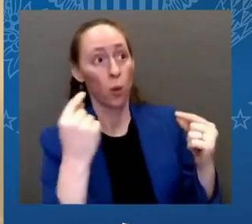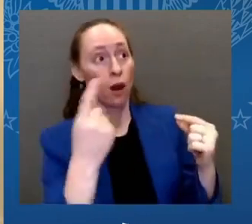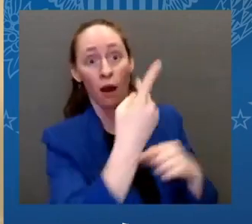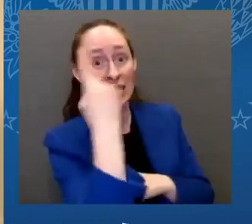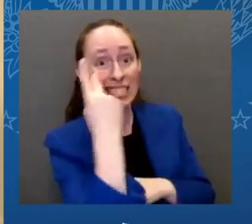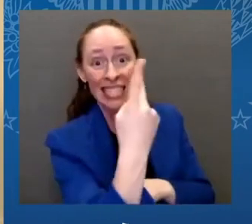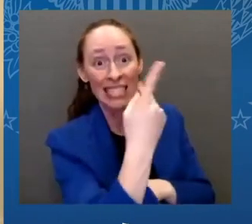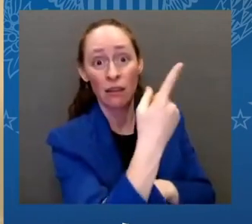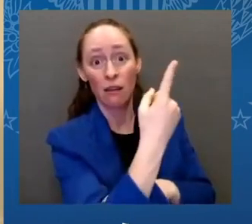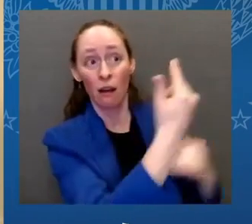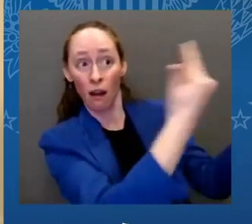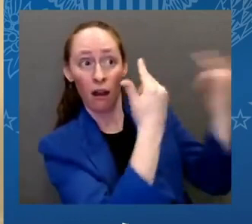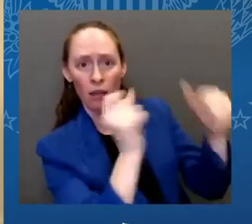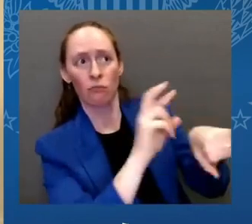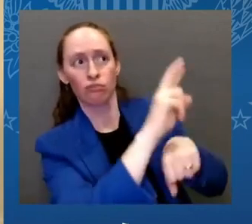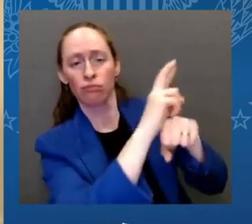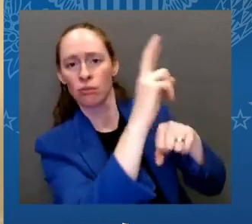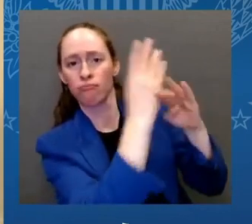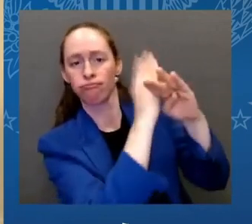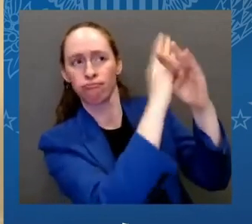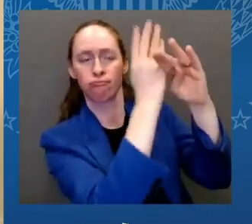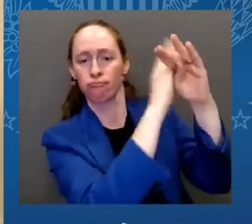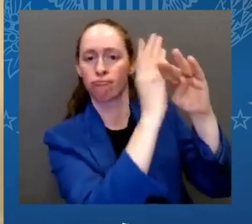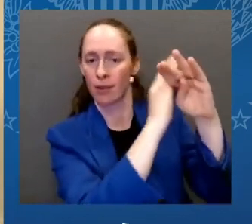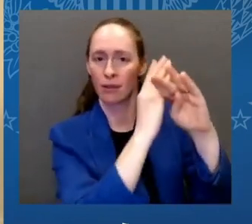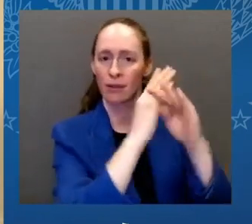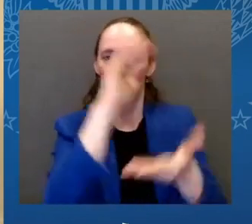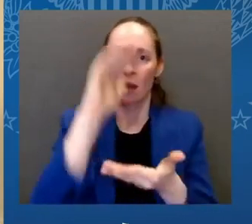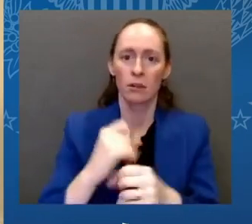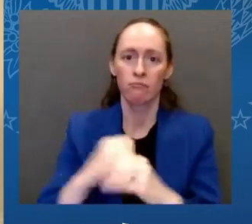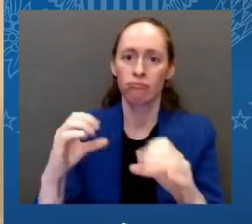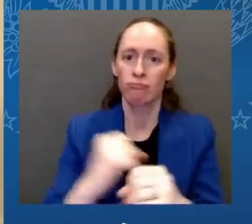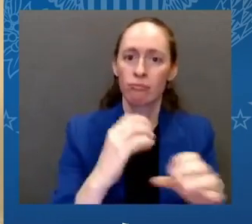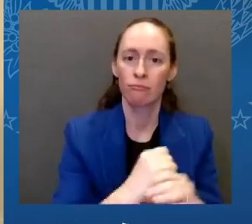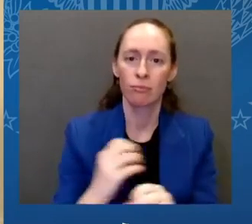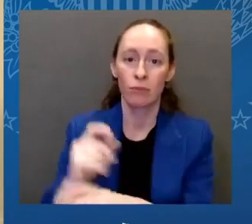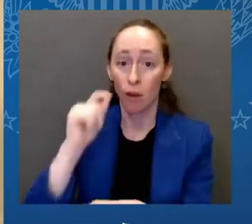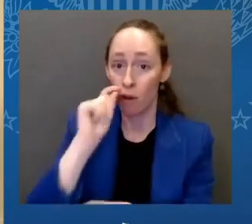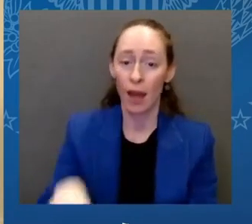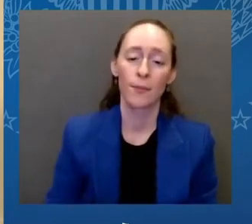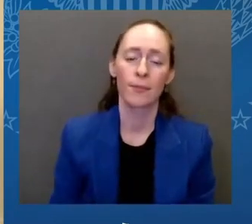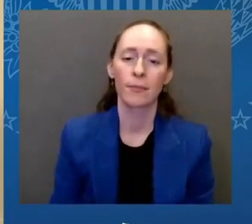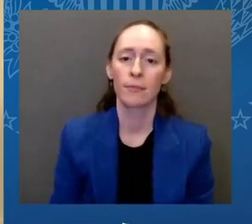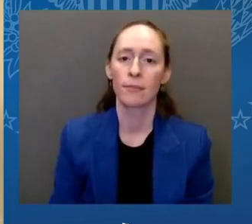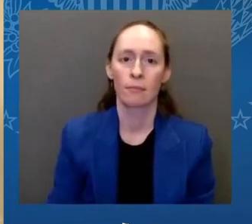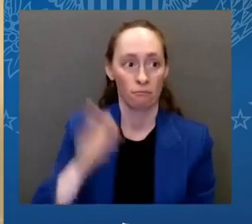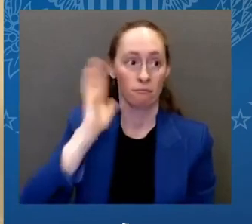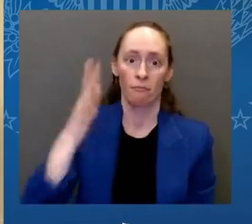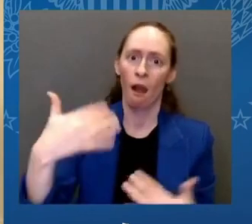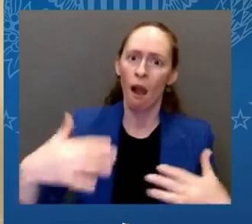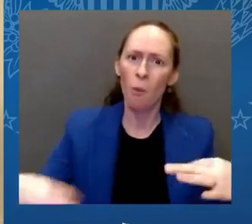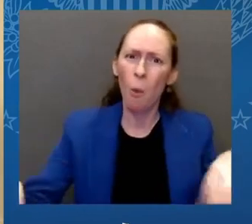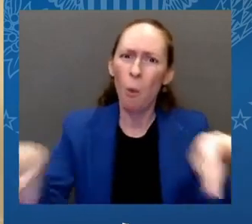системи протиповітряної оборони США. Підготовка фахівців з використання